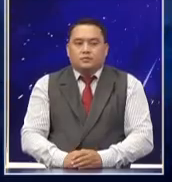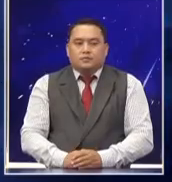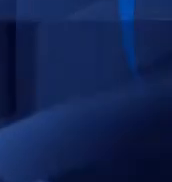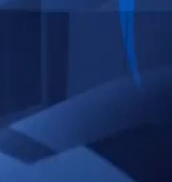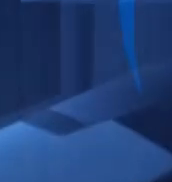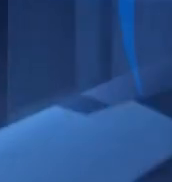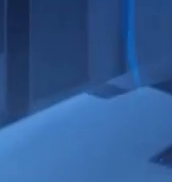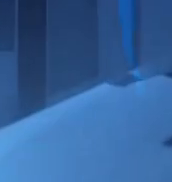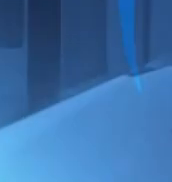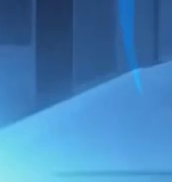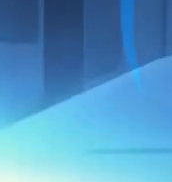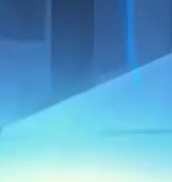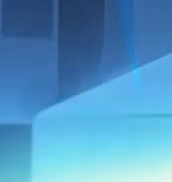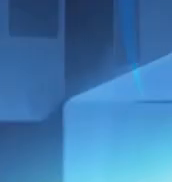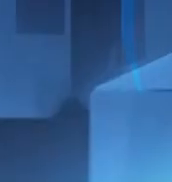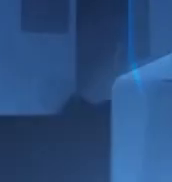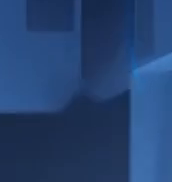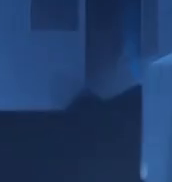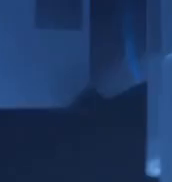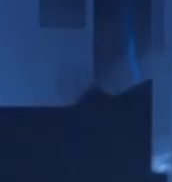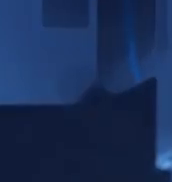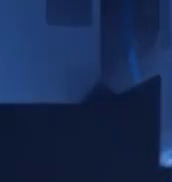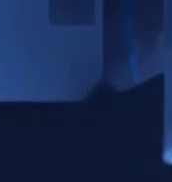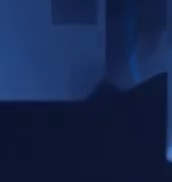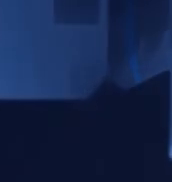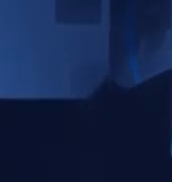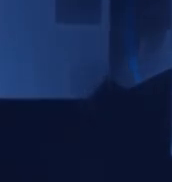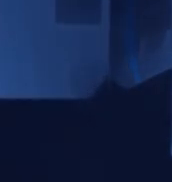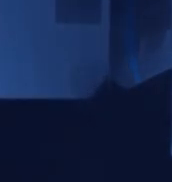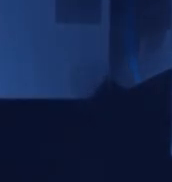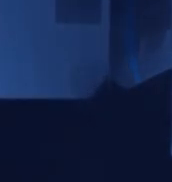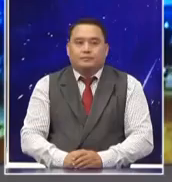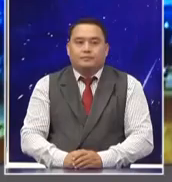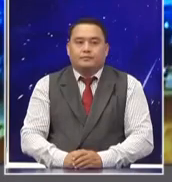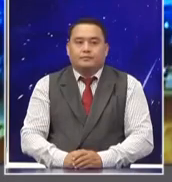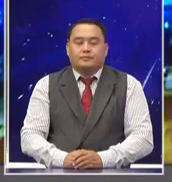Құрманжан Қасымжанұлы, Аманжол Жөнкешев, Жетісу арнасы.